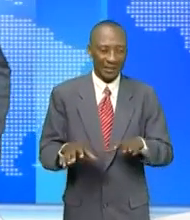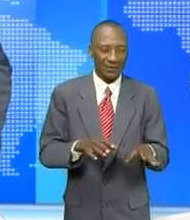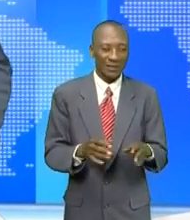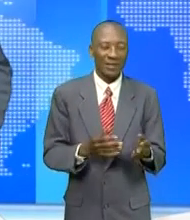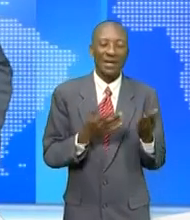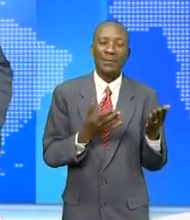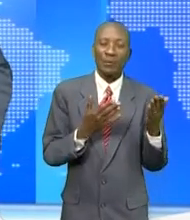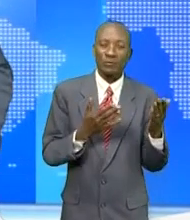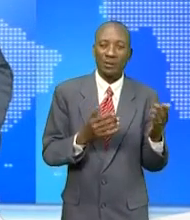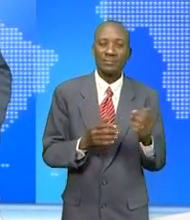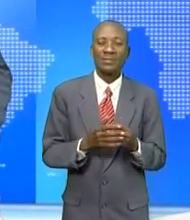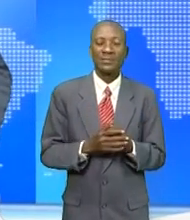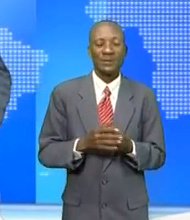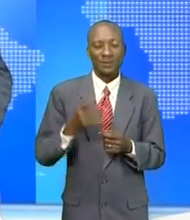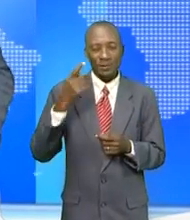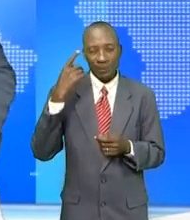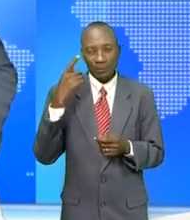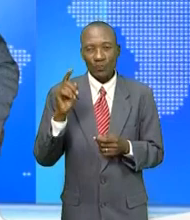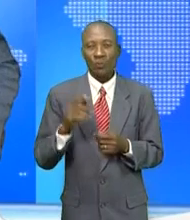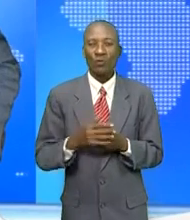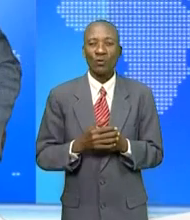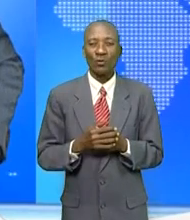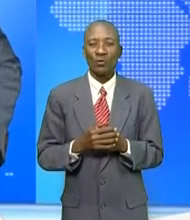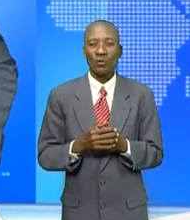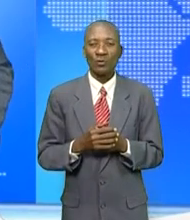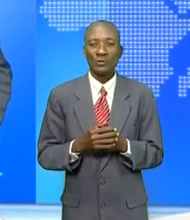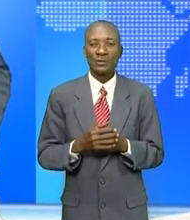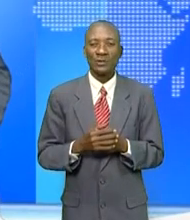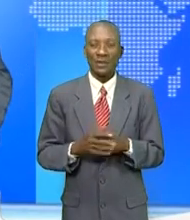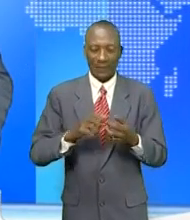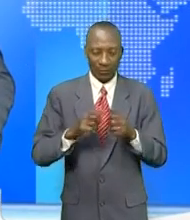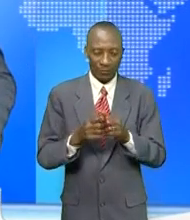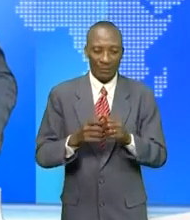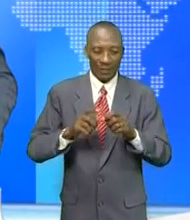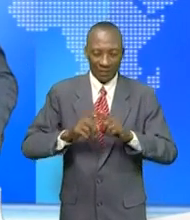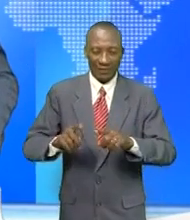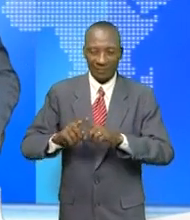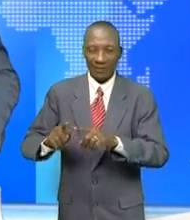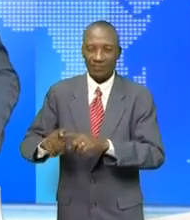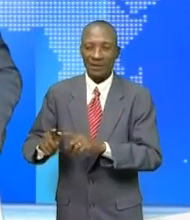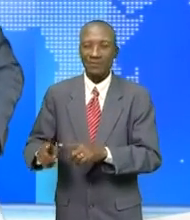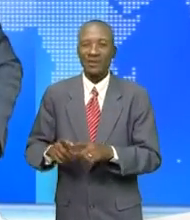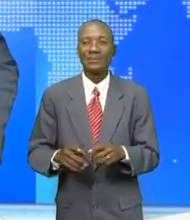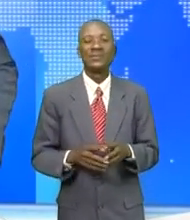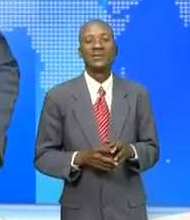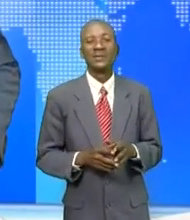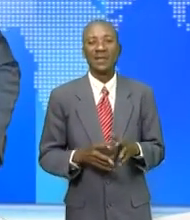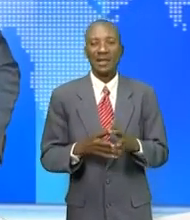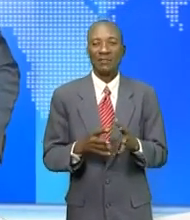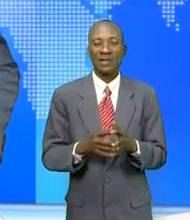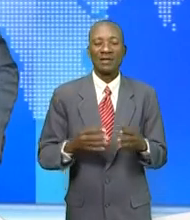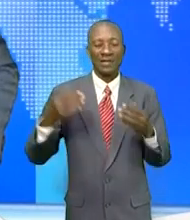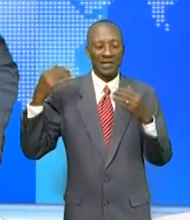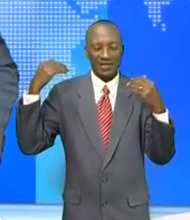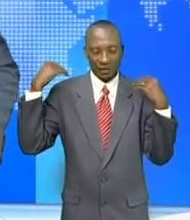sujets étaient au centre des échanges entre le Premier ministre Jean-Michel Samalou-Kondé et les élus de cette province. Le chef de l'exécutif national a